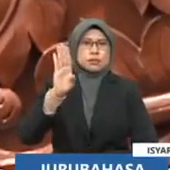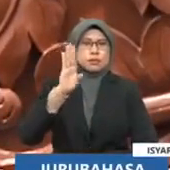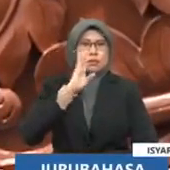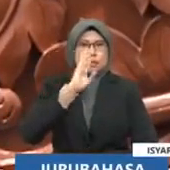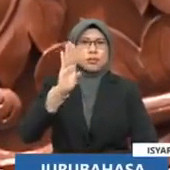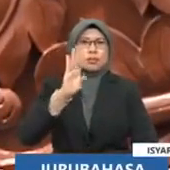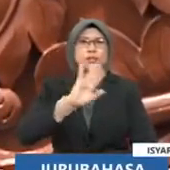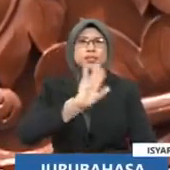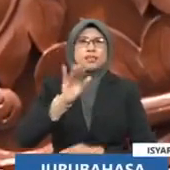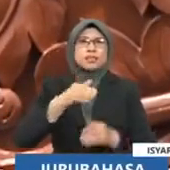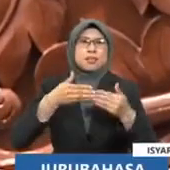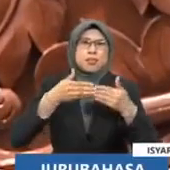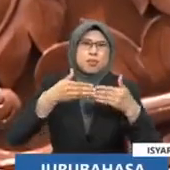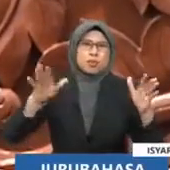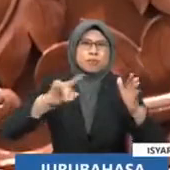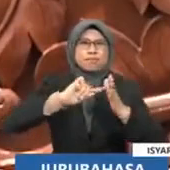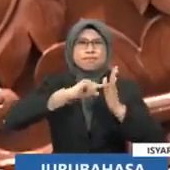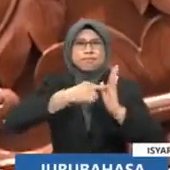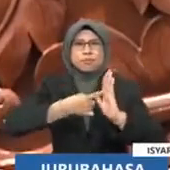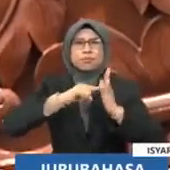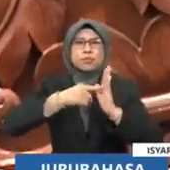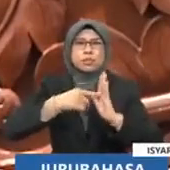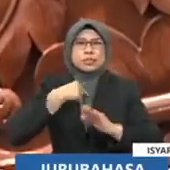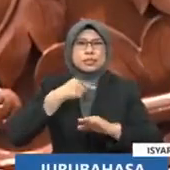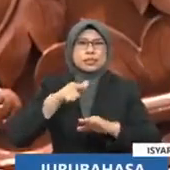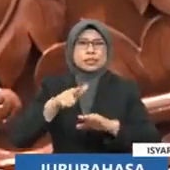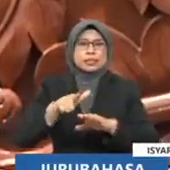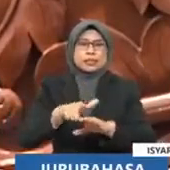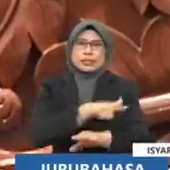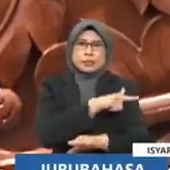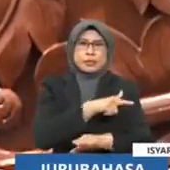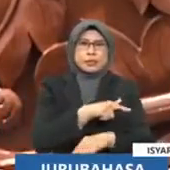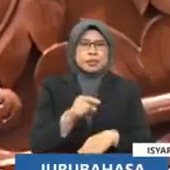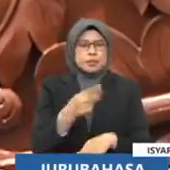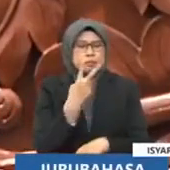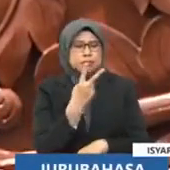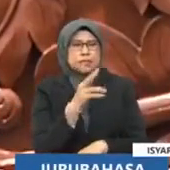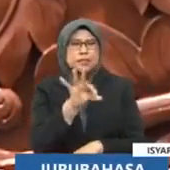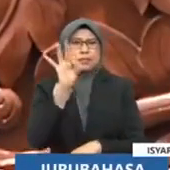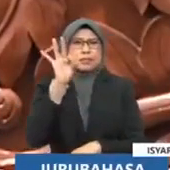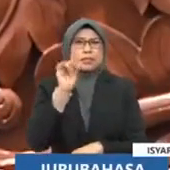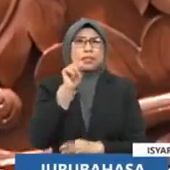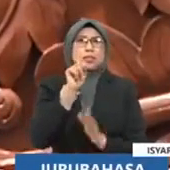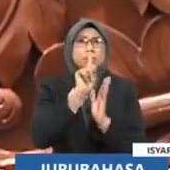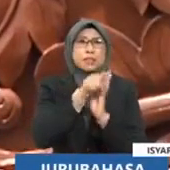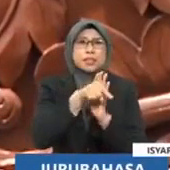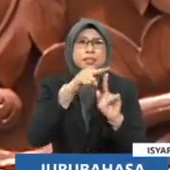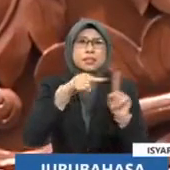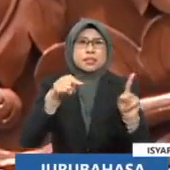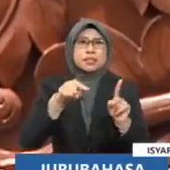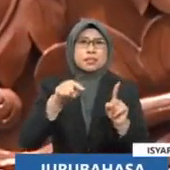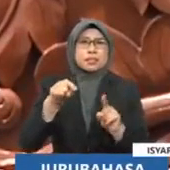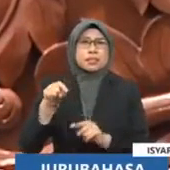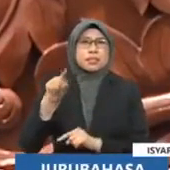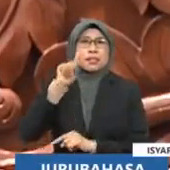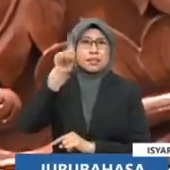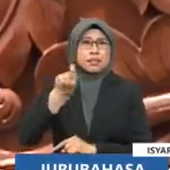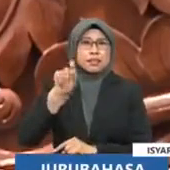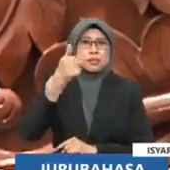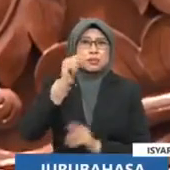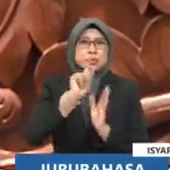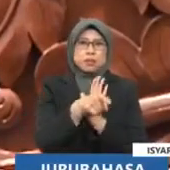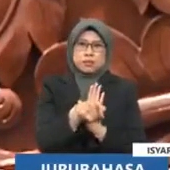alat trus jangan mukadimah panjang saya dapati sebelumnya mukadimahnya sebanyak setengah soalnya 10